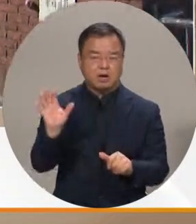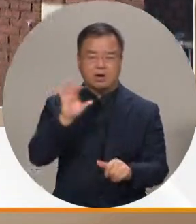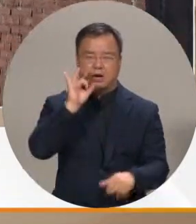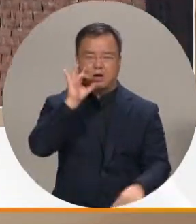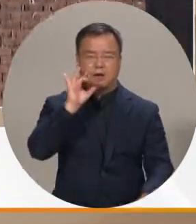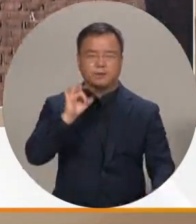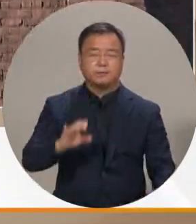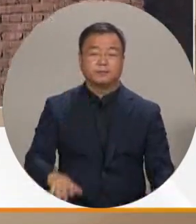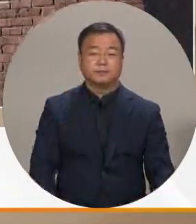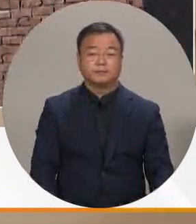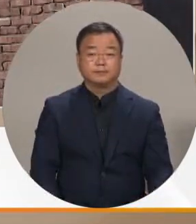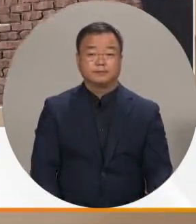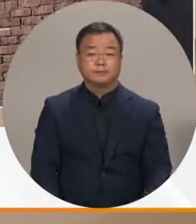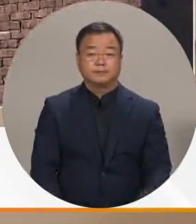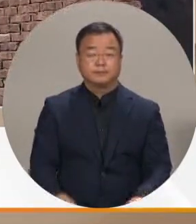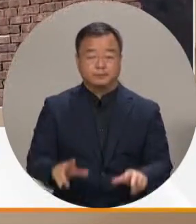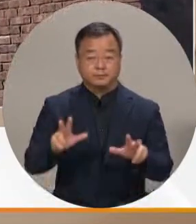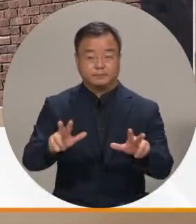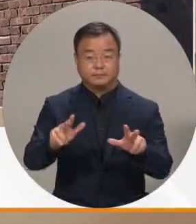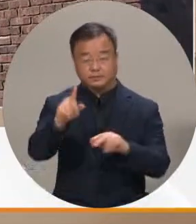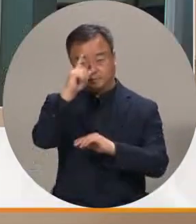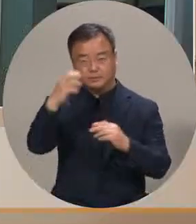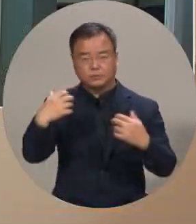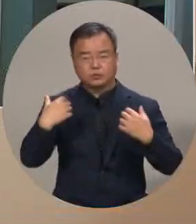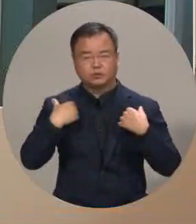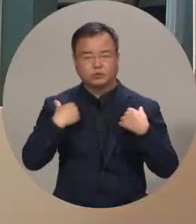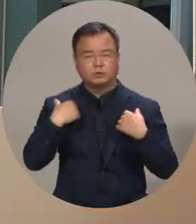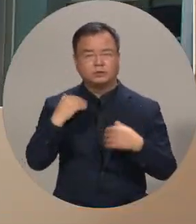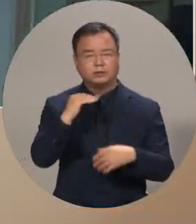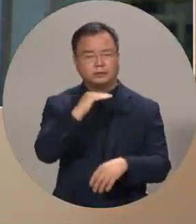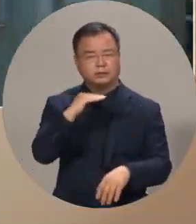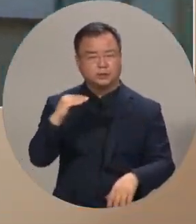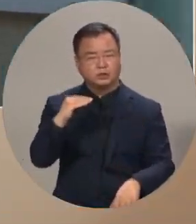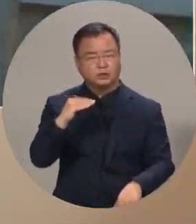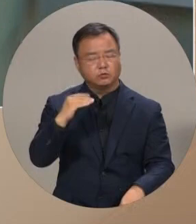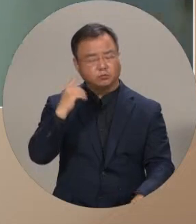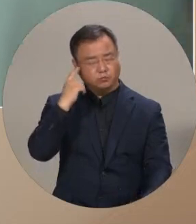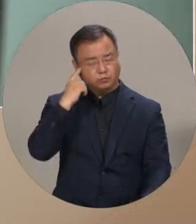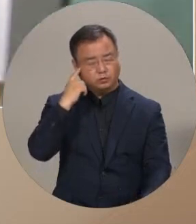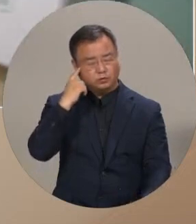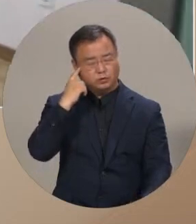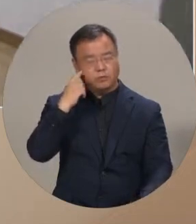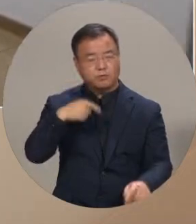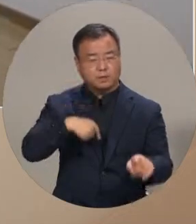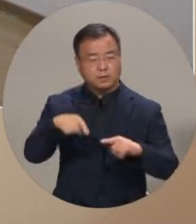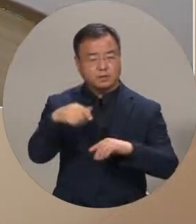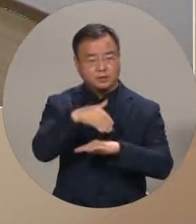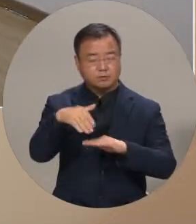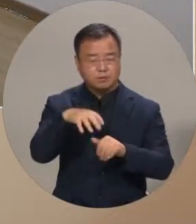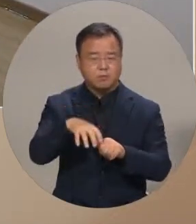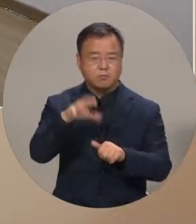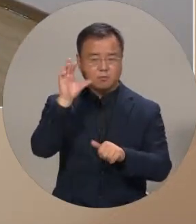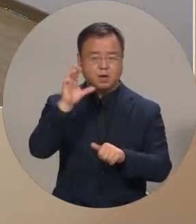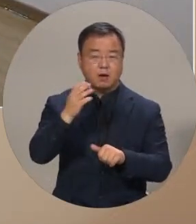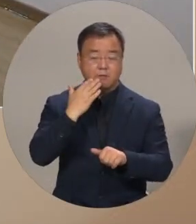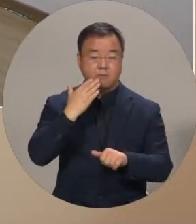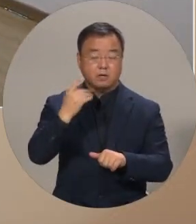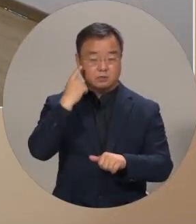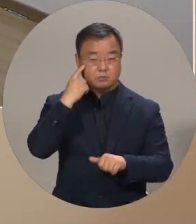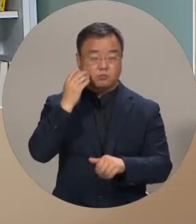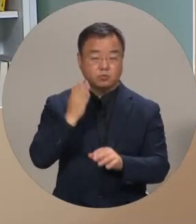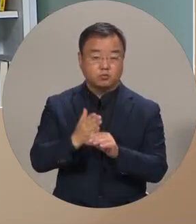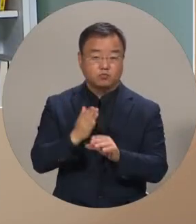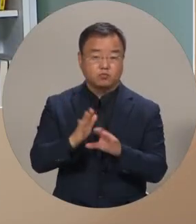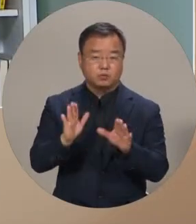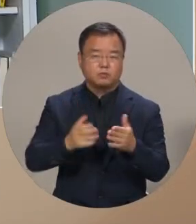일이었을 겁니다 현 정부도 큰 틀에서 규제를 완화하는 쪽으로 정책 기조를 잡고 있잖아요 그래서 이번